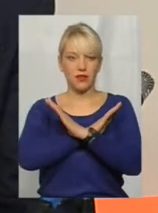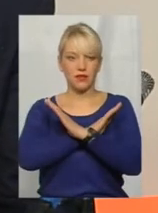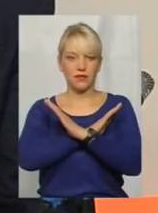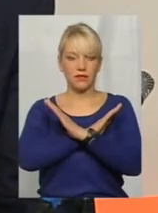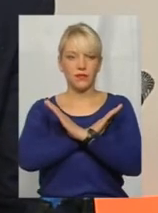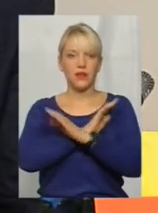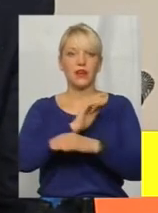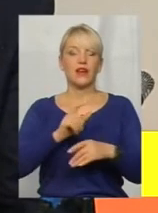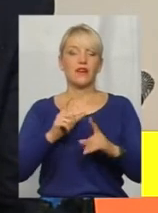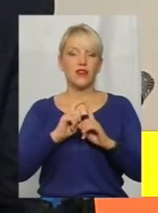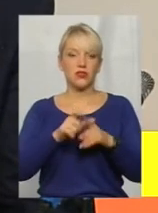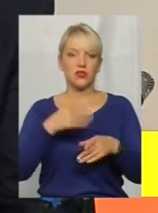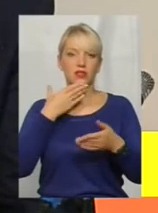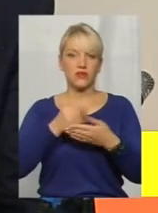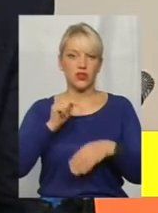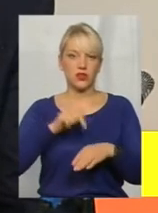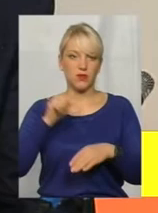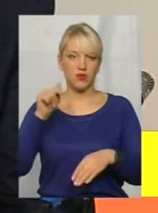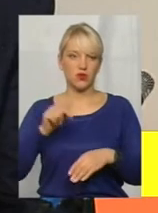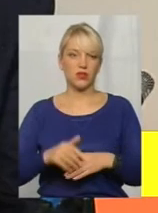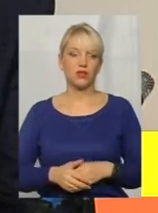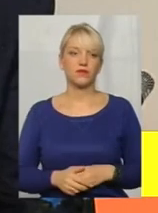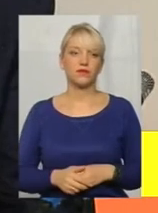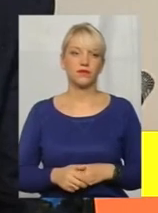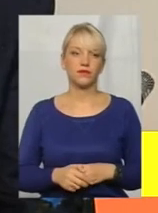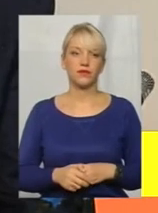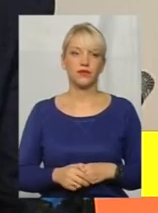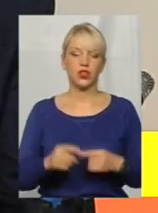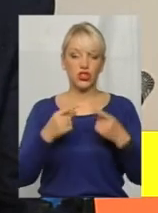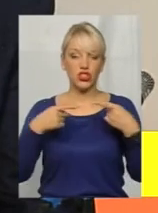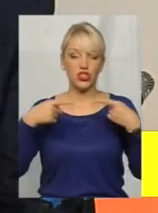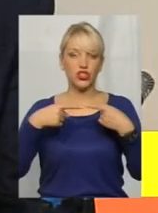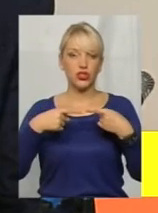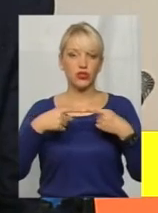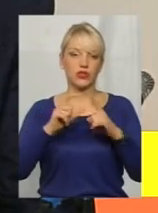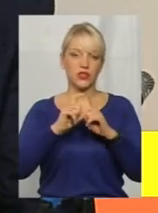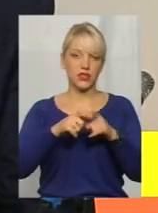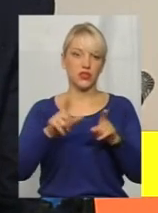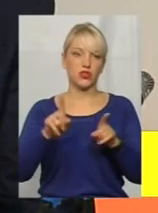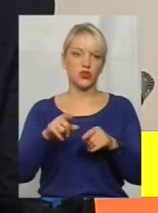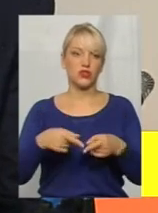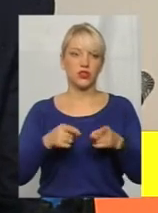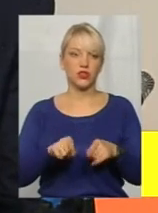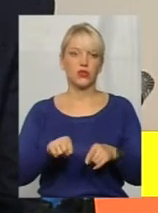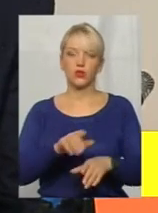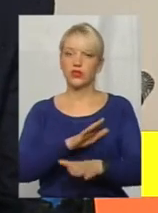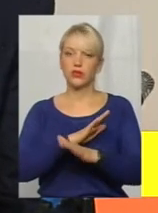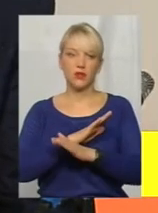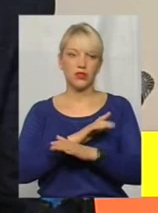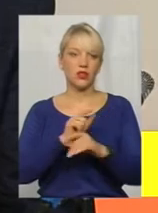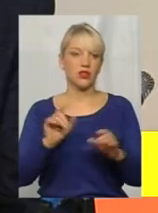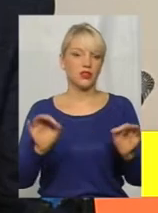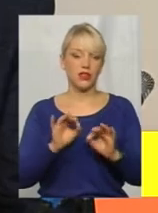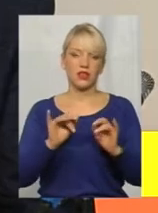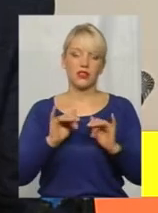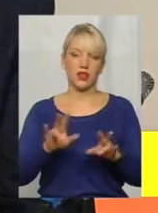свої співчуття висловити і чітко висловити, що дійсно, що це тут смерть, ніякі заходи